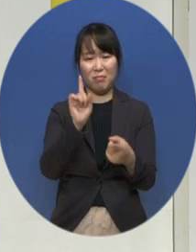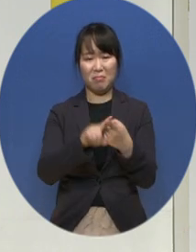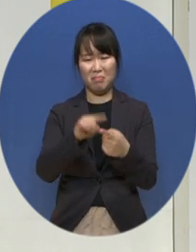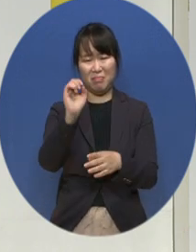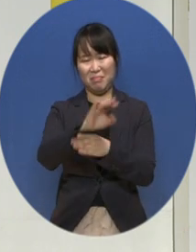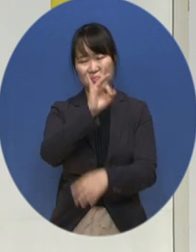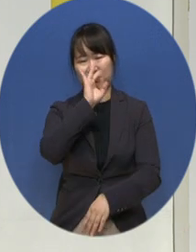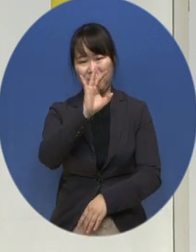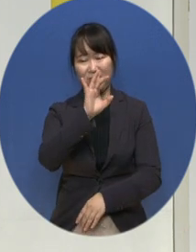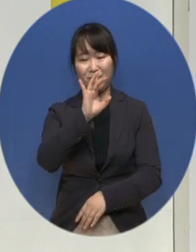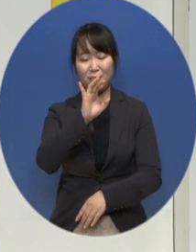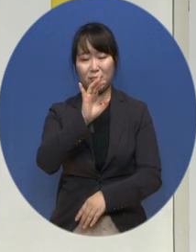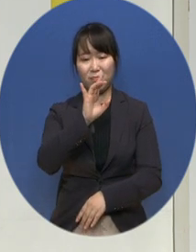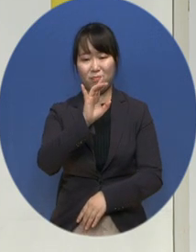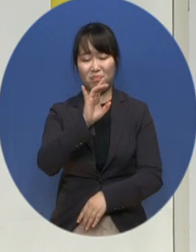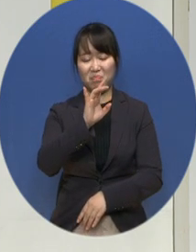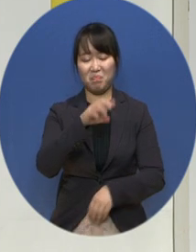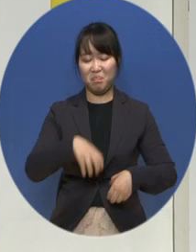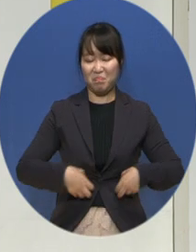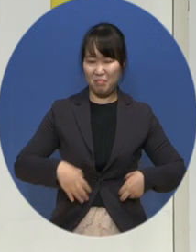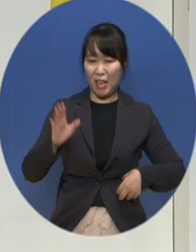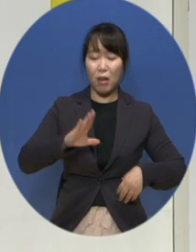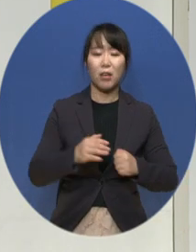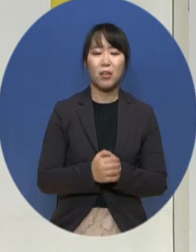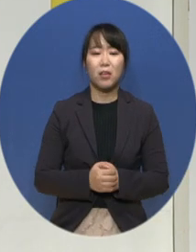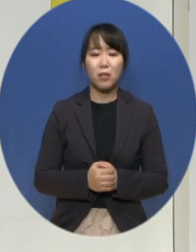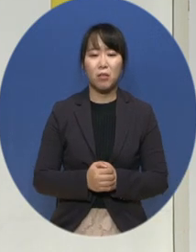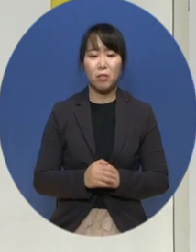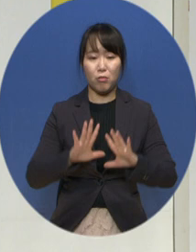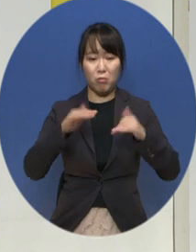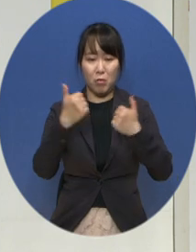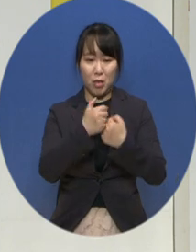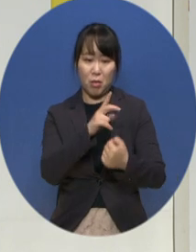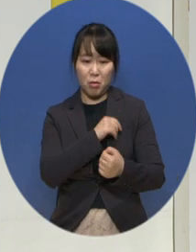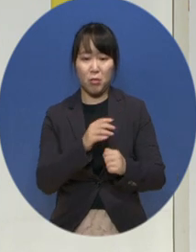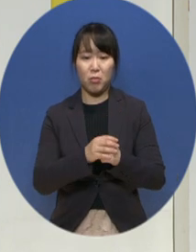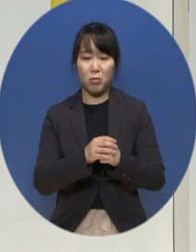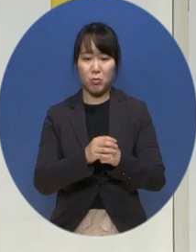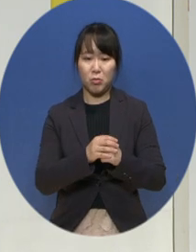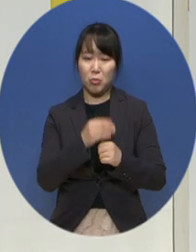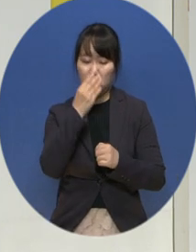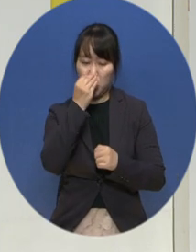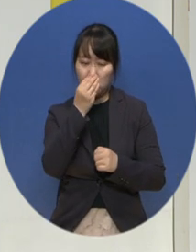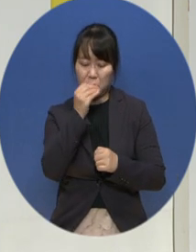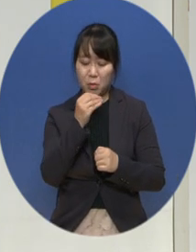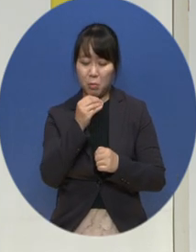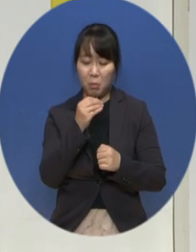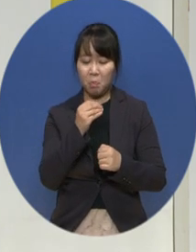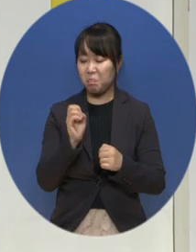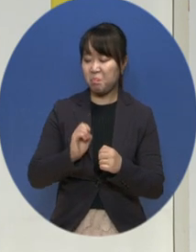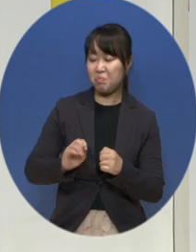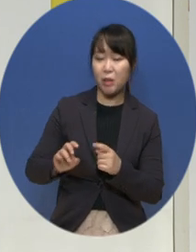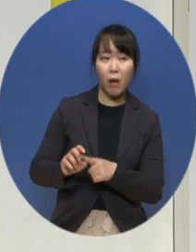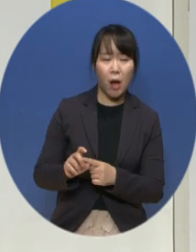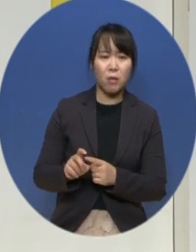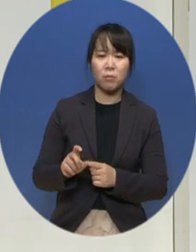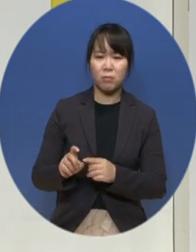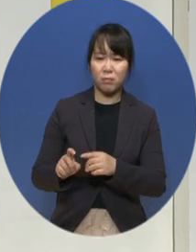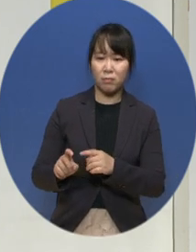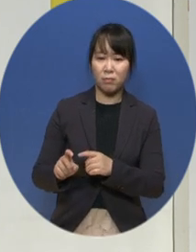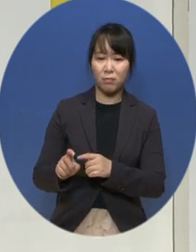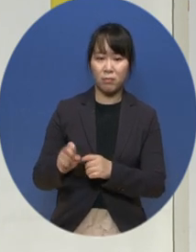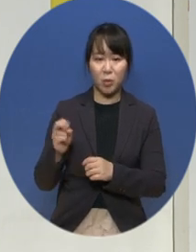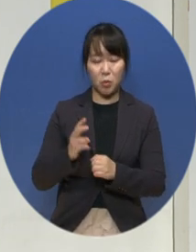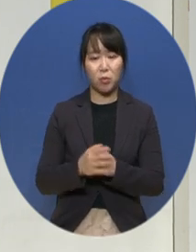용인이 안 되는 사회 9 오히려 인제 국회의원이 뭐 좀 어 휘 지를 잘 못 버린다 등 간의